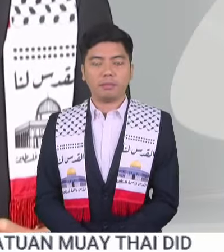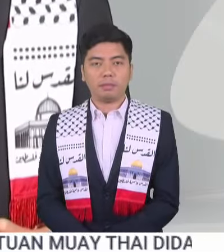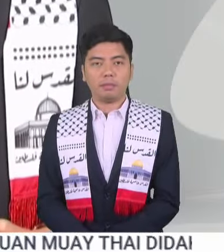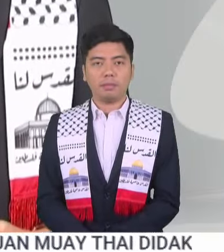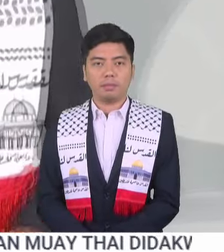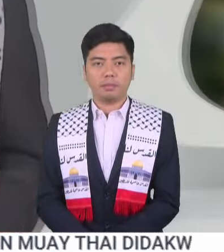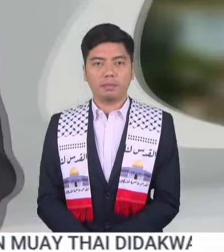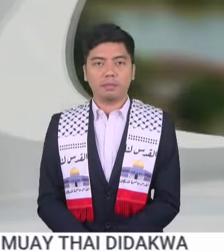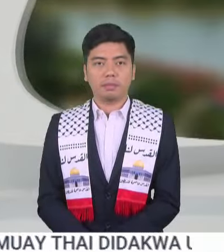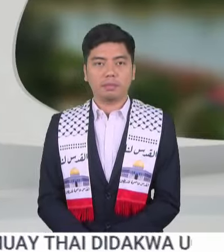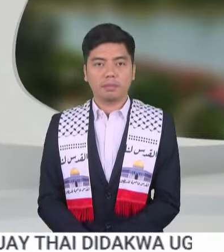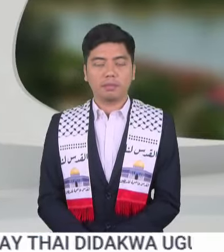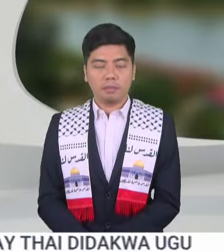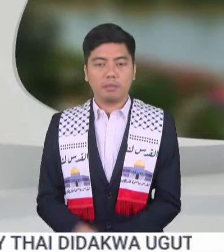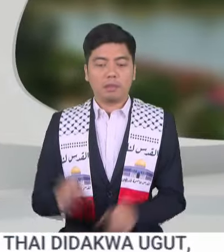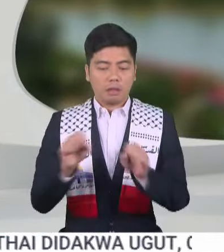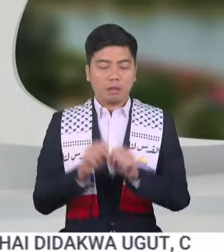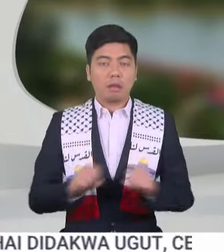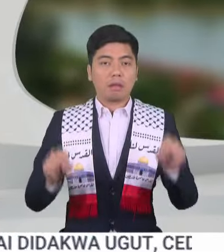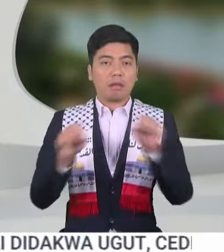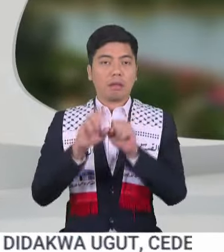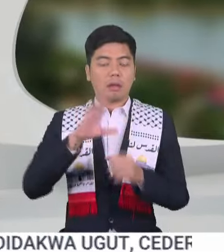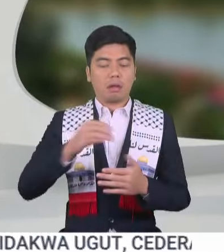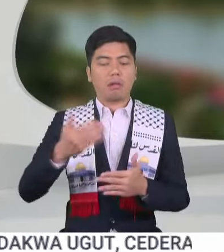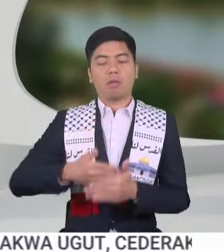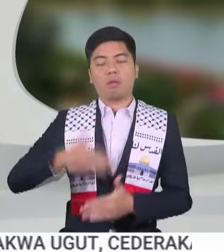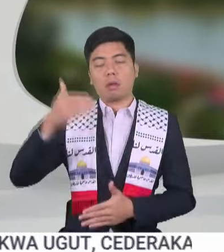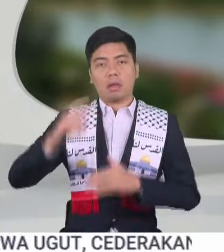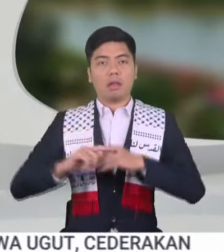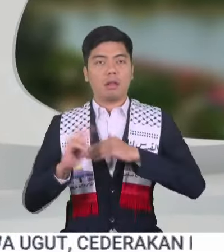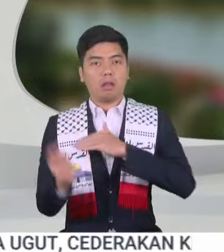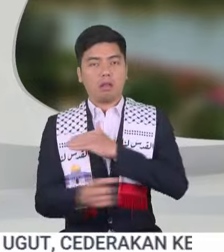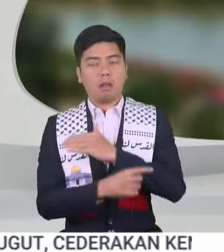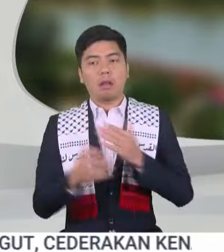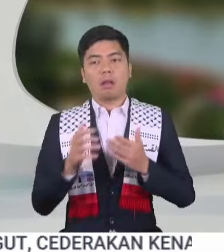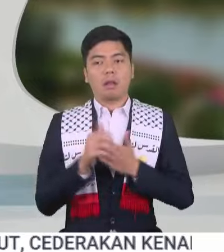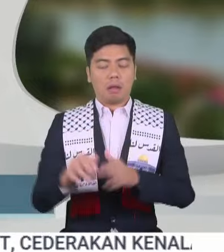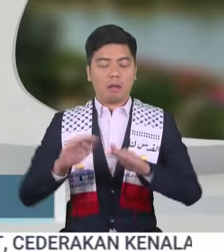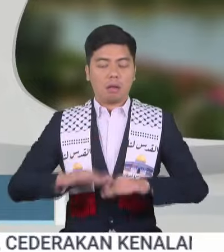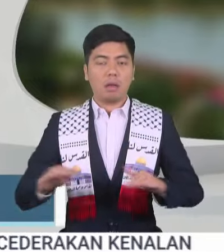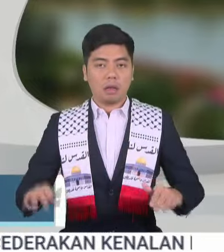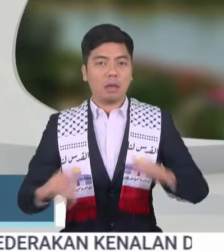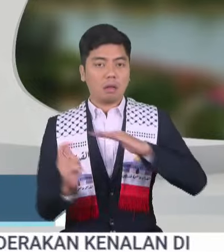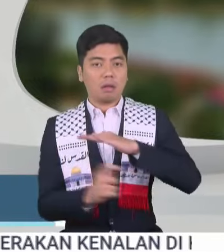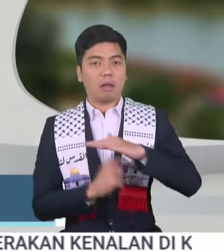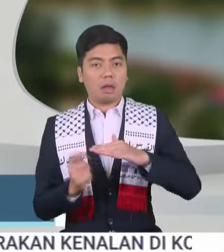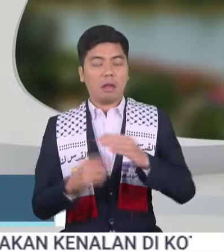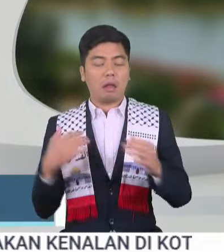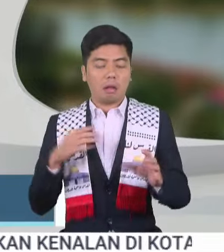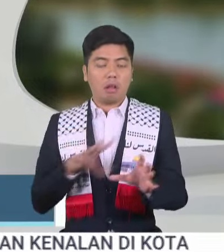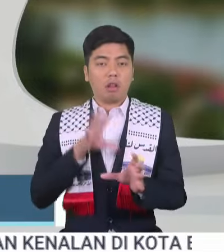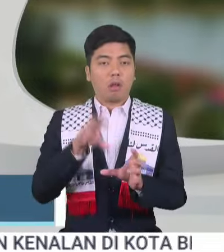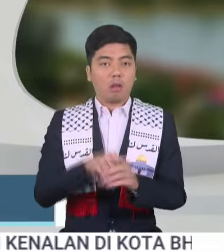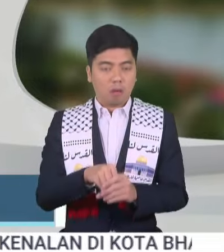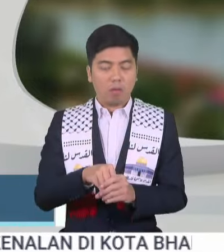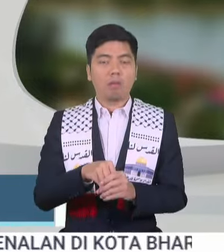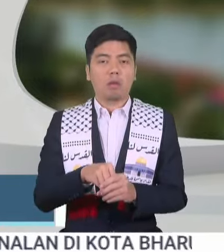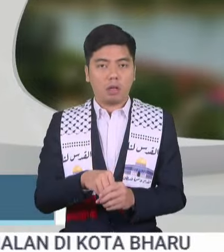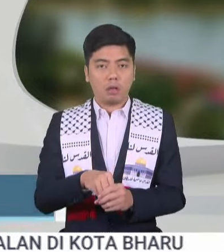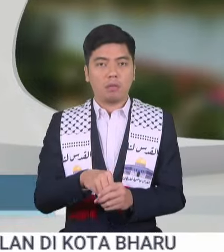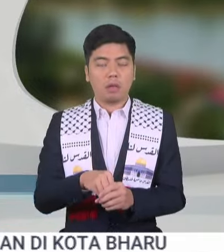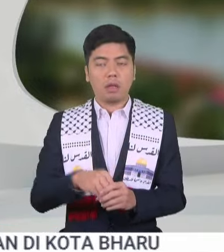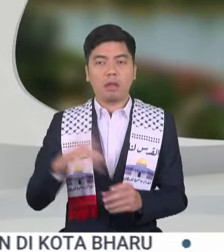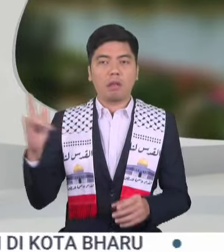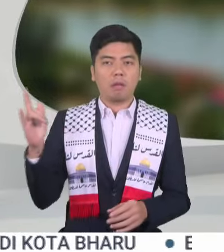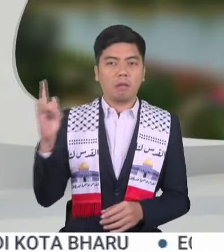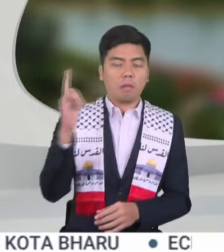Baik, terima kasih. Surau dan bangunan taman bimbingan kanak-kanak tabika yang terlibat dengan fasa 4 projek laluan